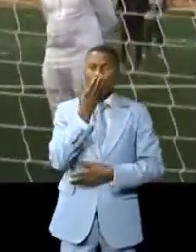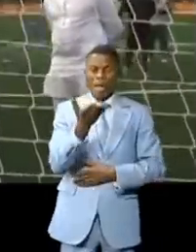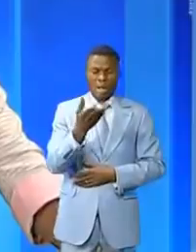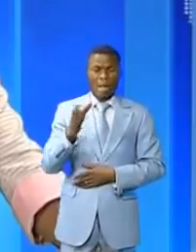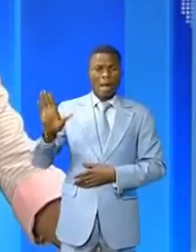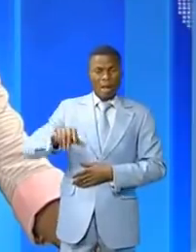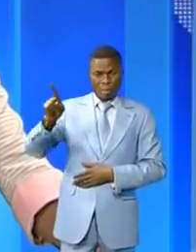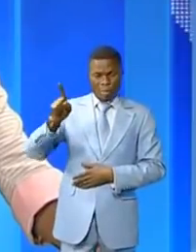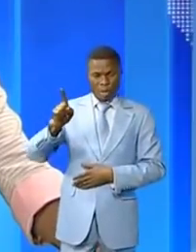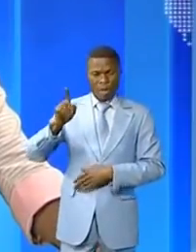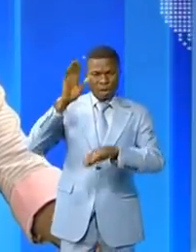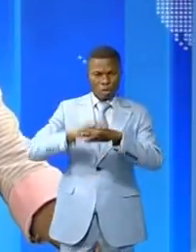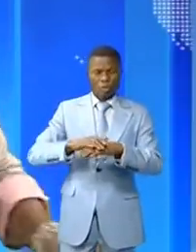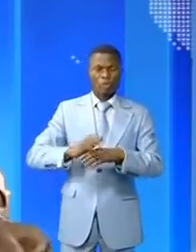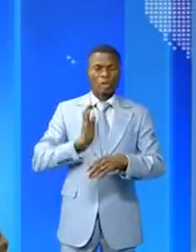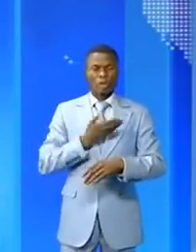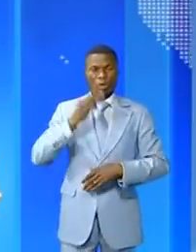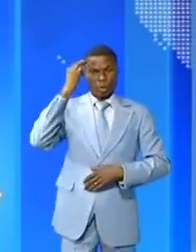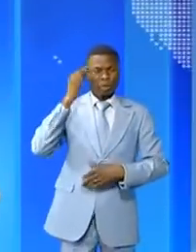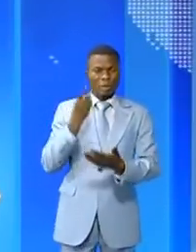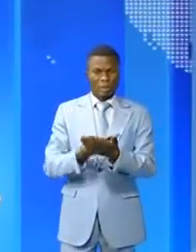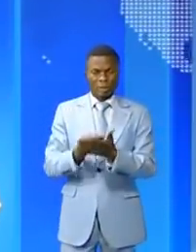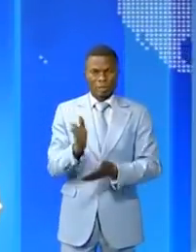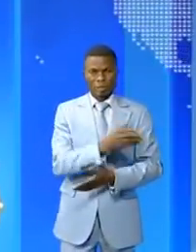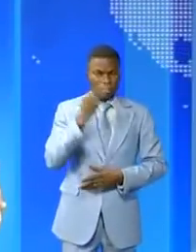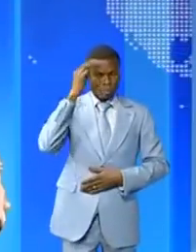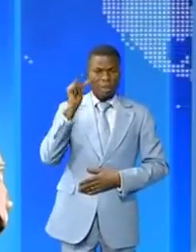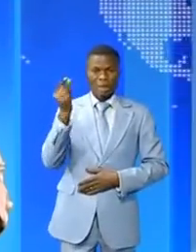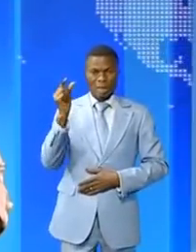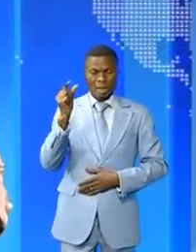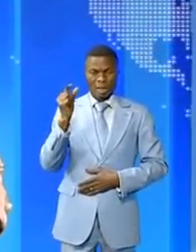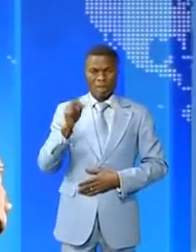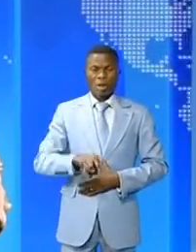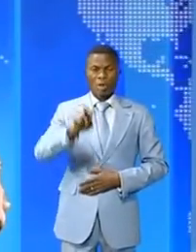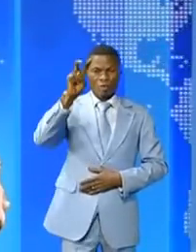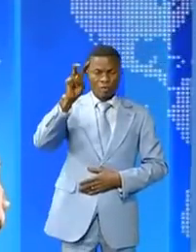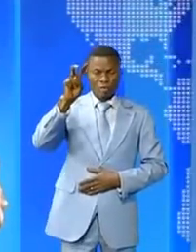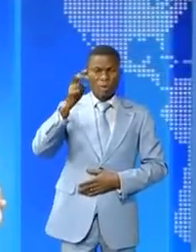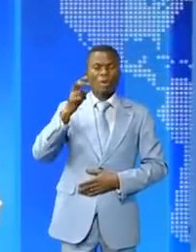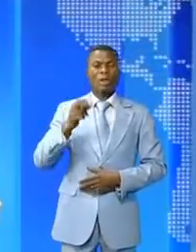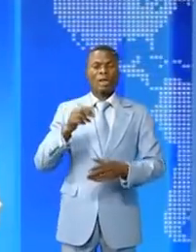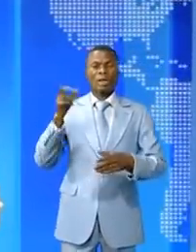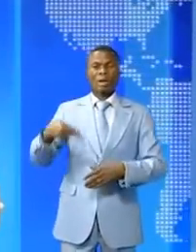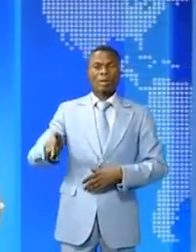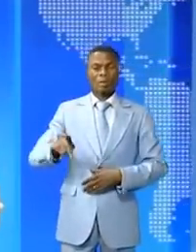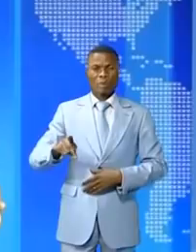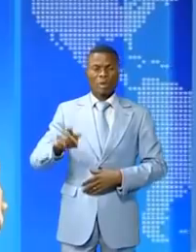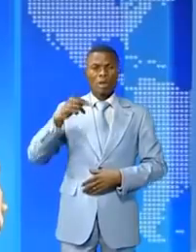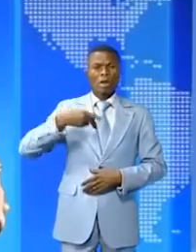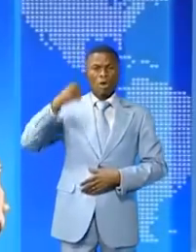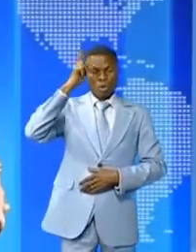Bénin inspire les pays. La ministre des Mines est en mission d'itinéraire dans la province du